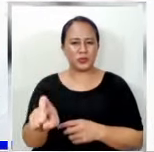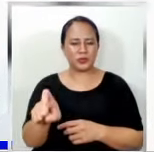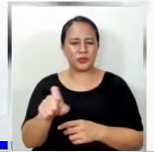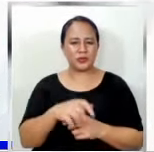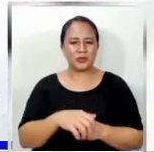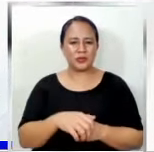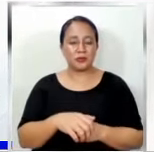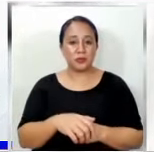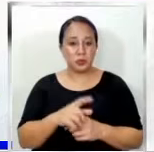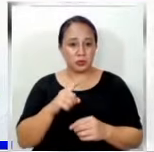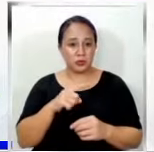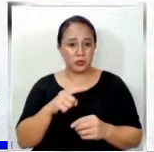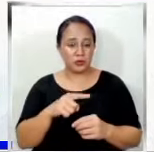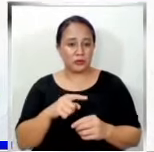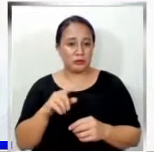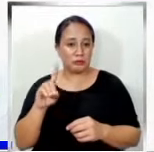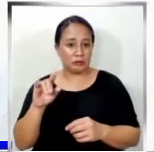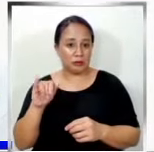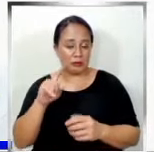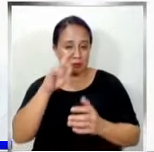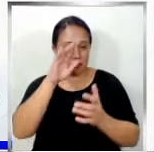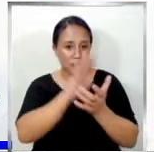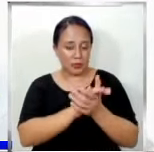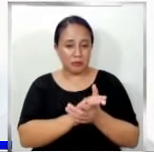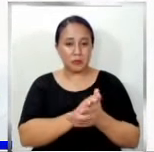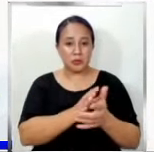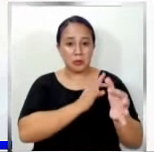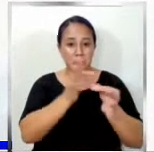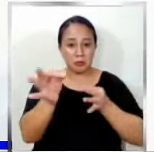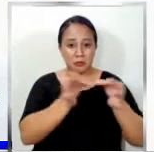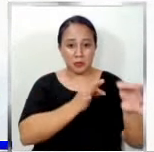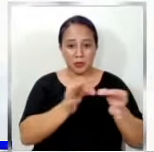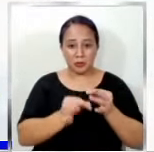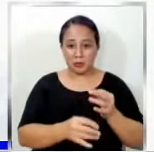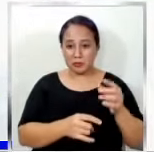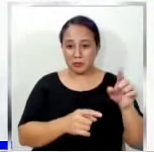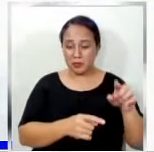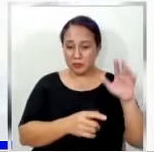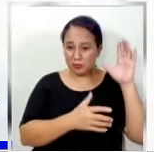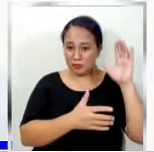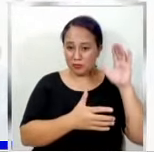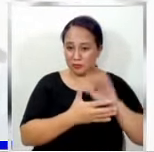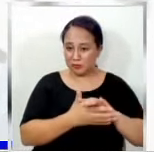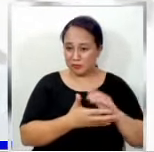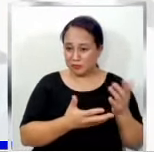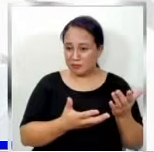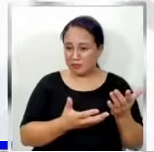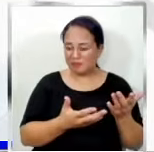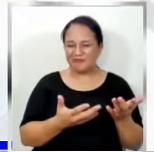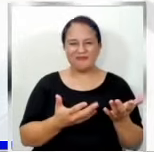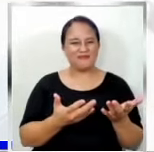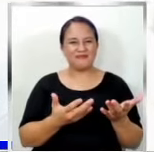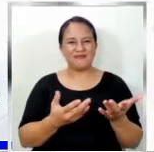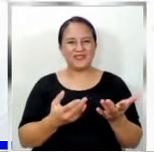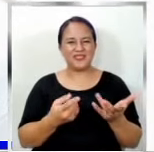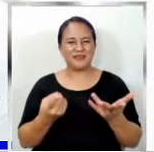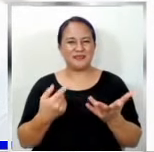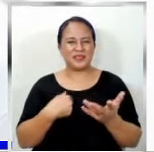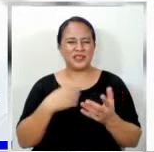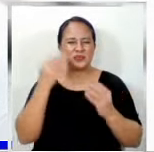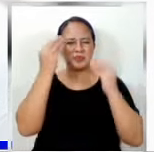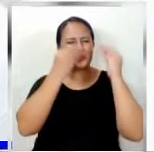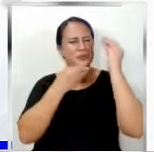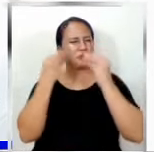maniniwala ba si Dayan dun sa paliwanag ni Ismael? Ayun nga, eh, parang gulong-gulo na kasi si Dayan. I guess, ano,